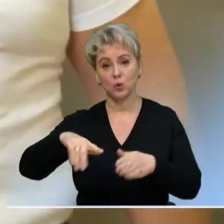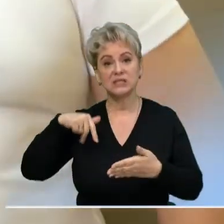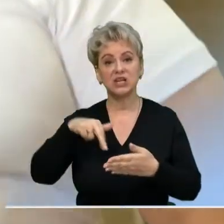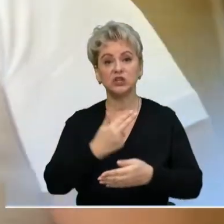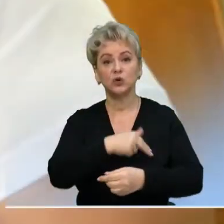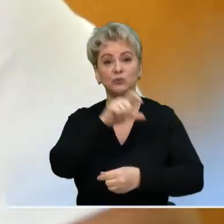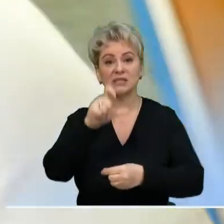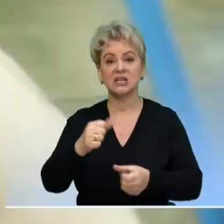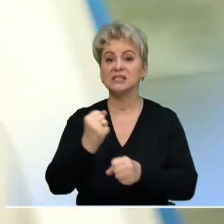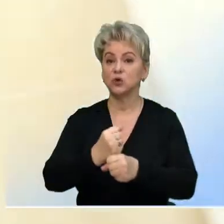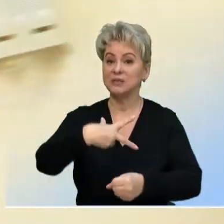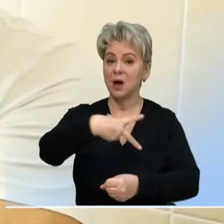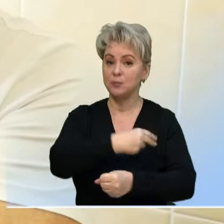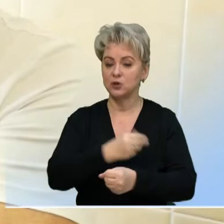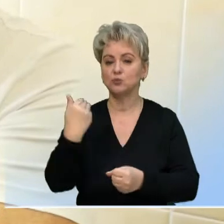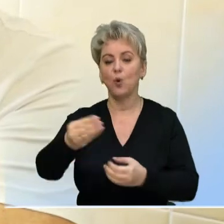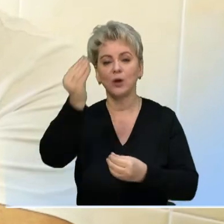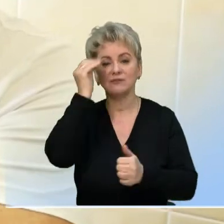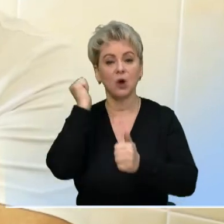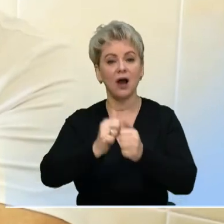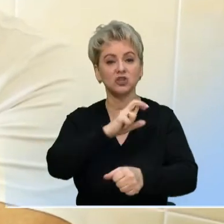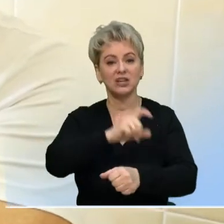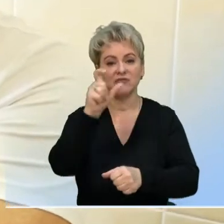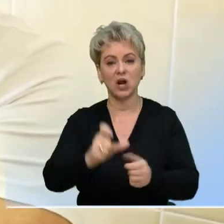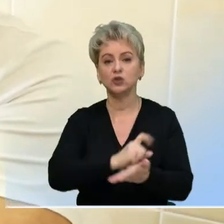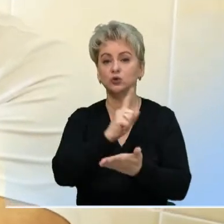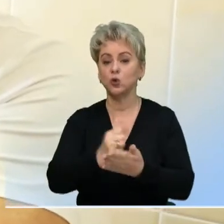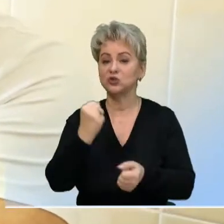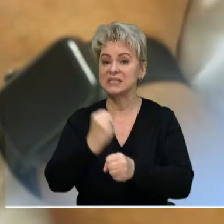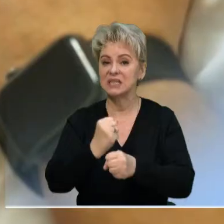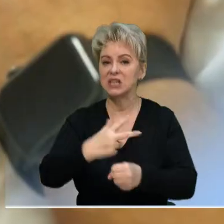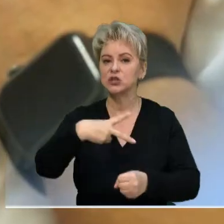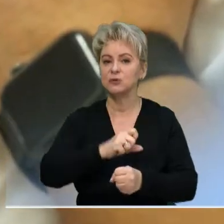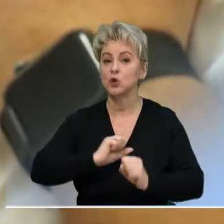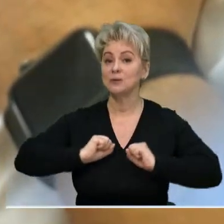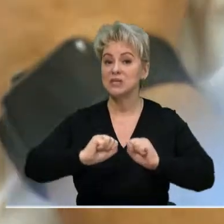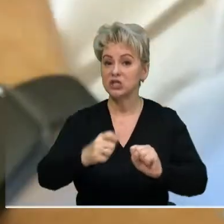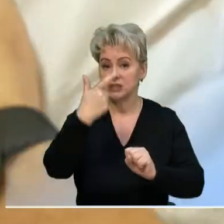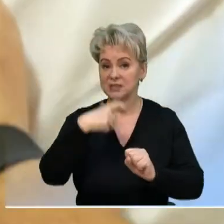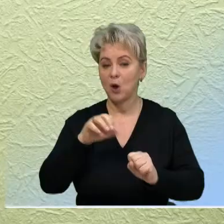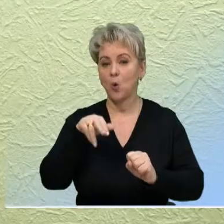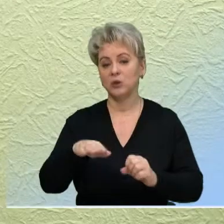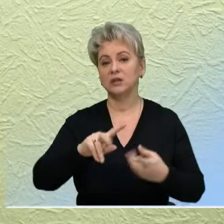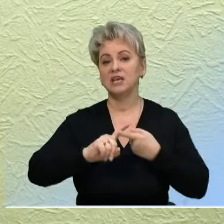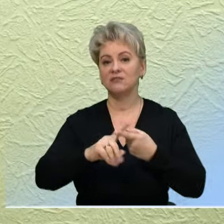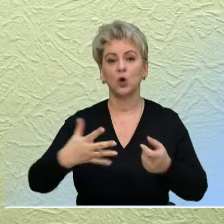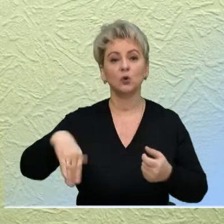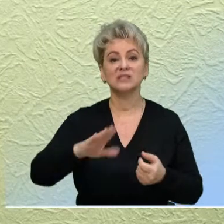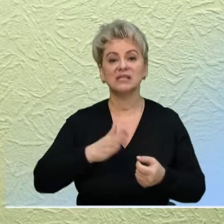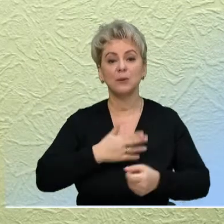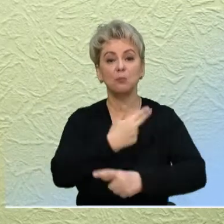к медсестре для введения препарата. По его мнению, каждый врач должен сделать прививку, чтобы обезопасить себя от инфекции. Во всех